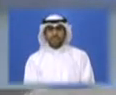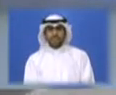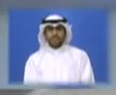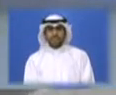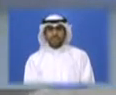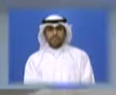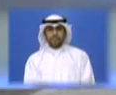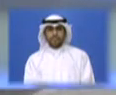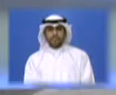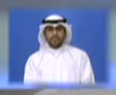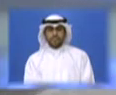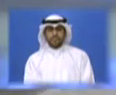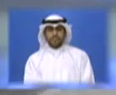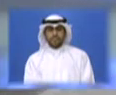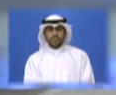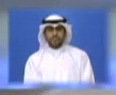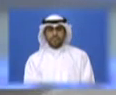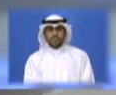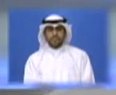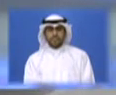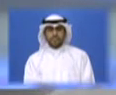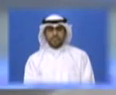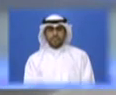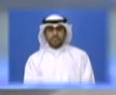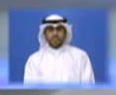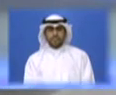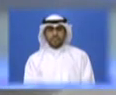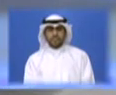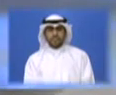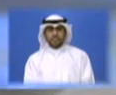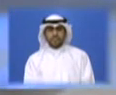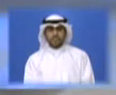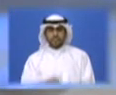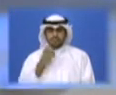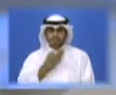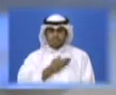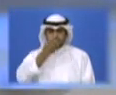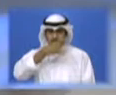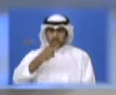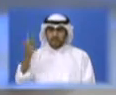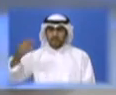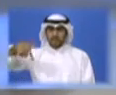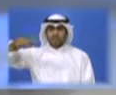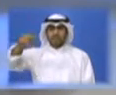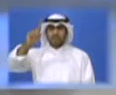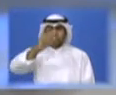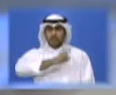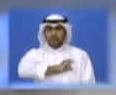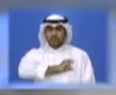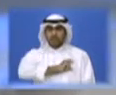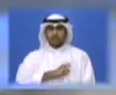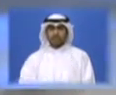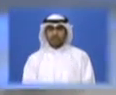انتقل إلى رحمة الله تعالى عبد الحميد عبد الله سعد عبد العزيز الصالح عن عمر ناهز